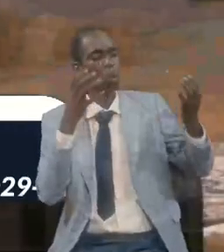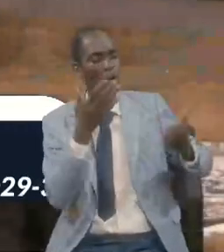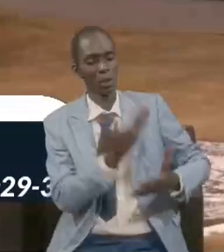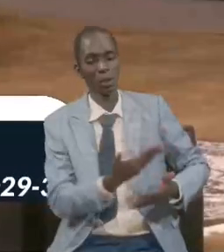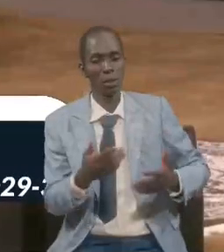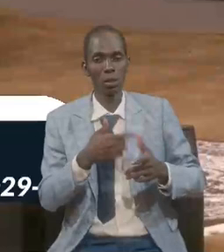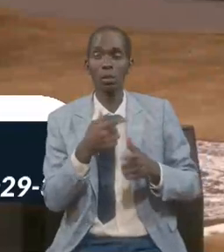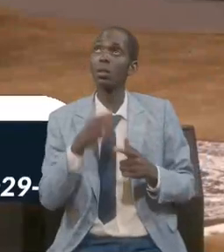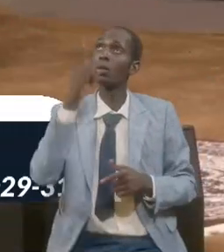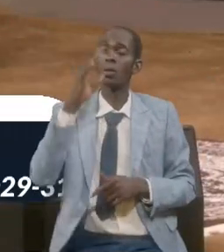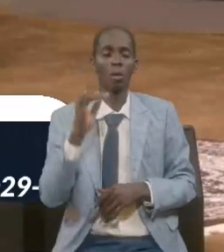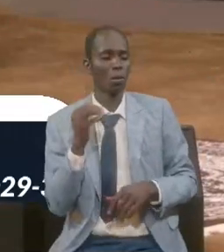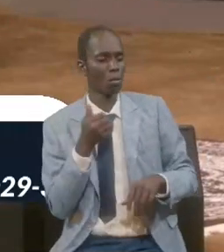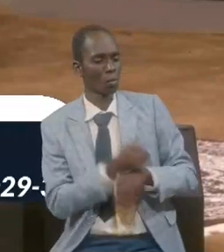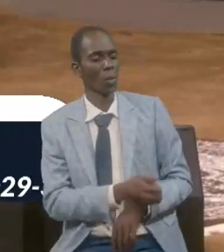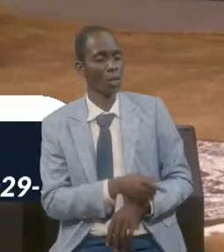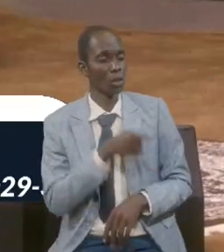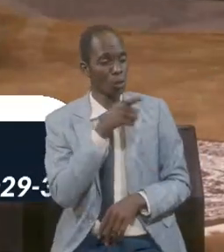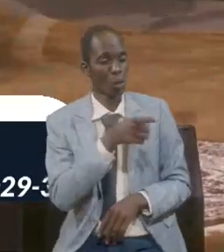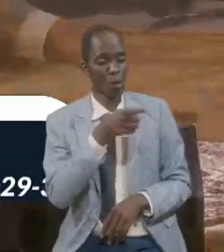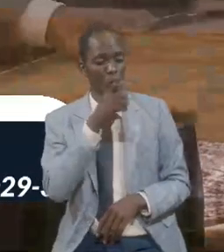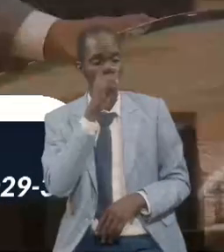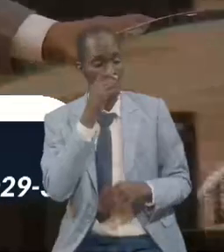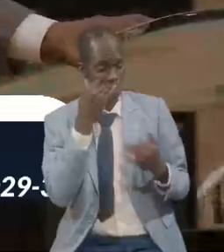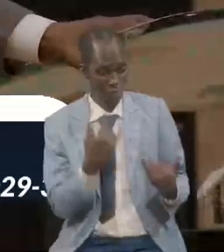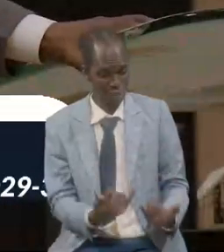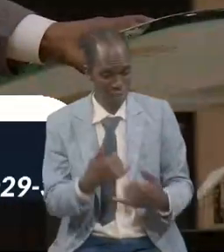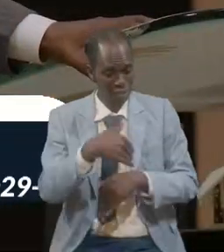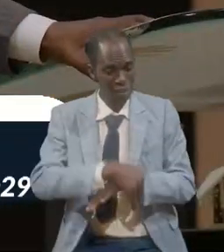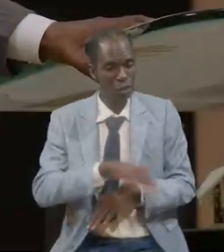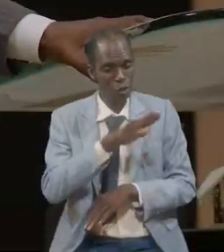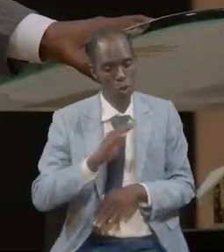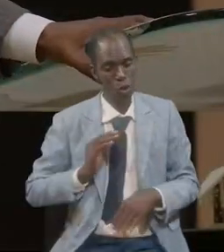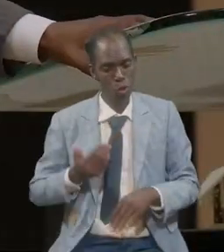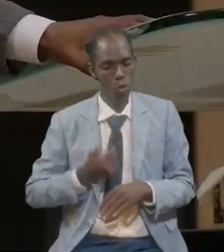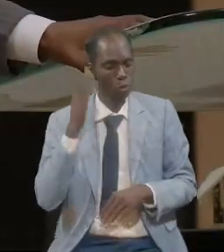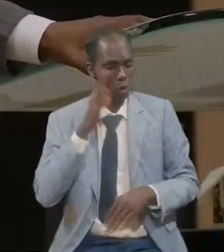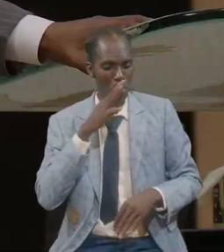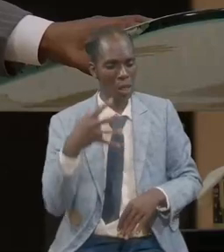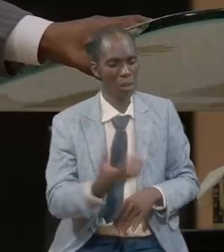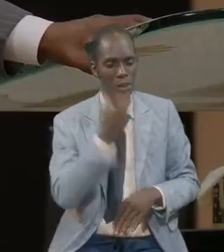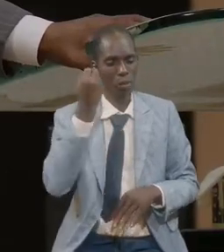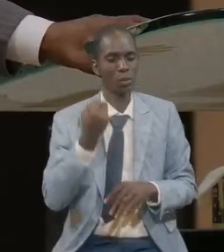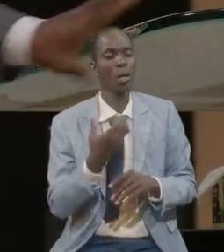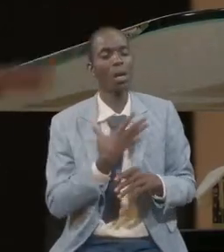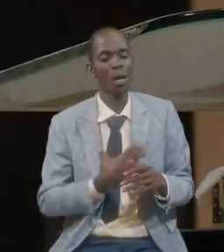ton réconfort, et mange parce que tu as beaucoup de possessions, le Seigneur dit, mais tu es fou insensé. Cette nuit, ton âme te sera redemandée. Et